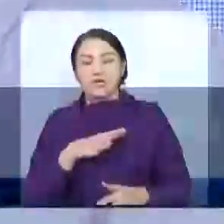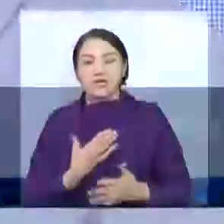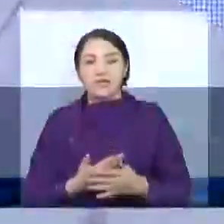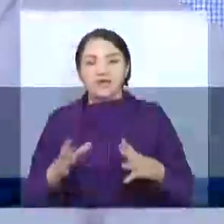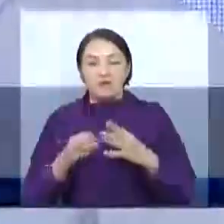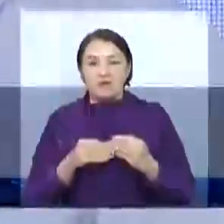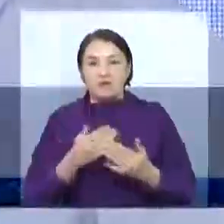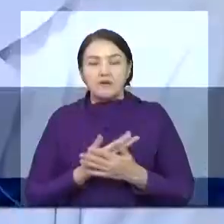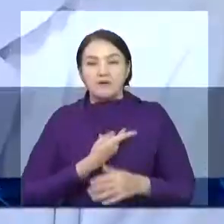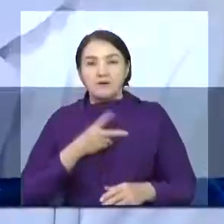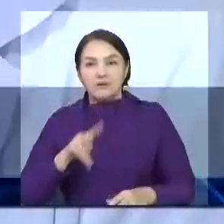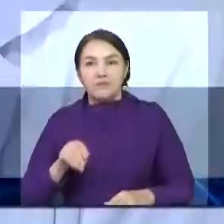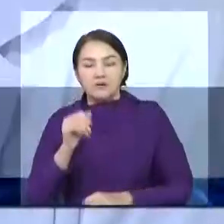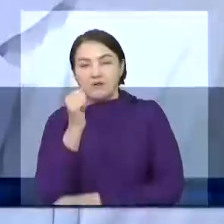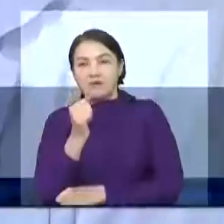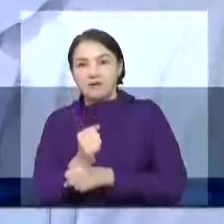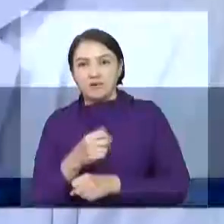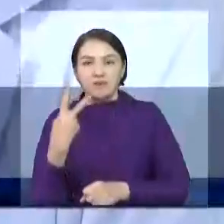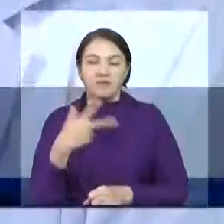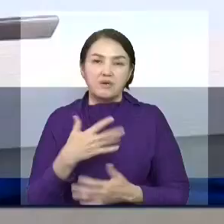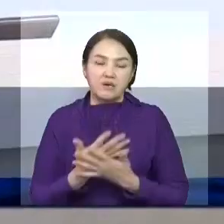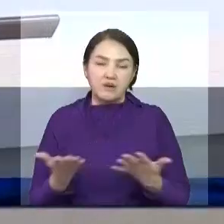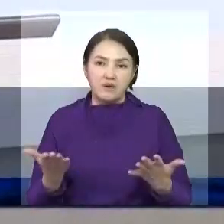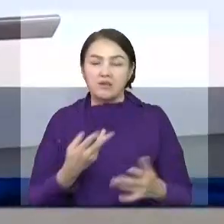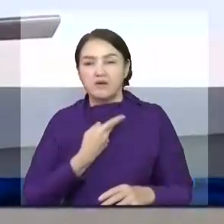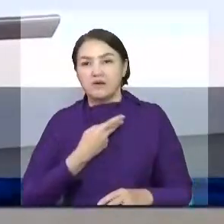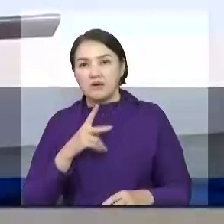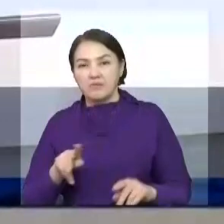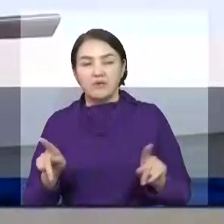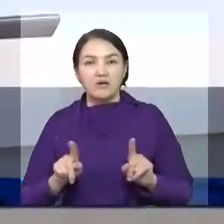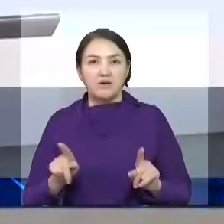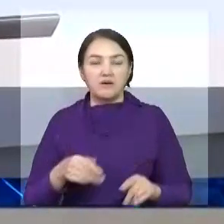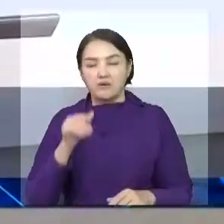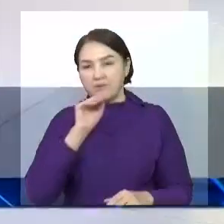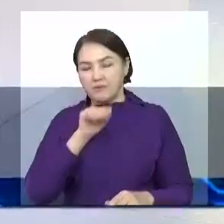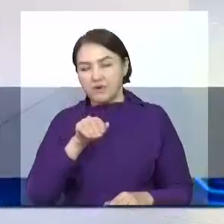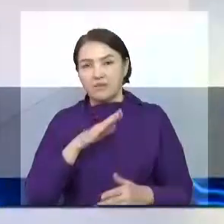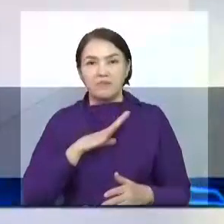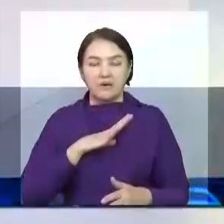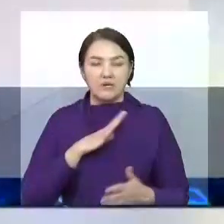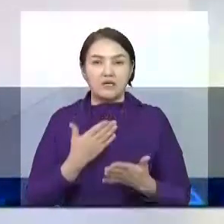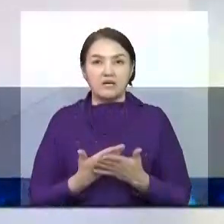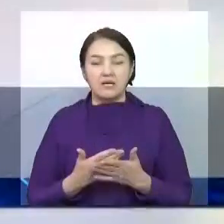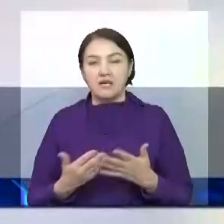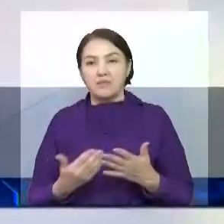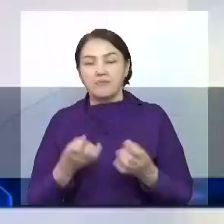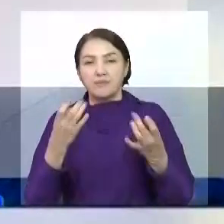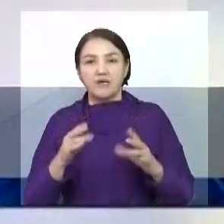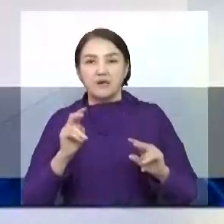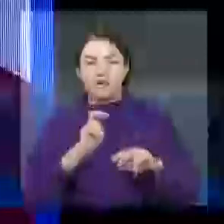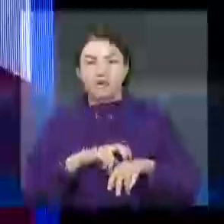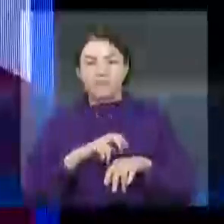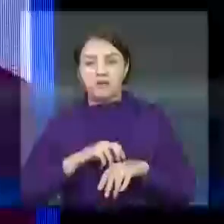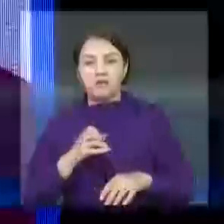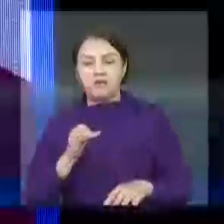ұжым бірталай әріптесінен айырылып қалды. 23 дәрігер түрлі себеппен көз жұмды. Қайғайсы да өз ісінің білікті мамандары. Қатарында қарапайым дәрігерден